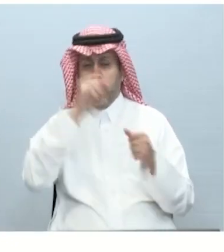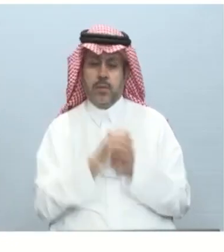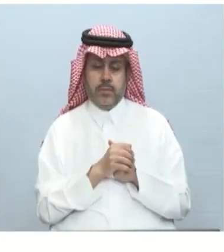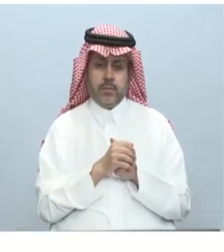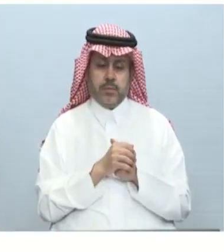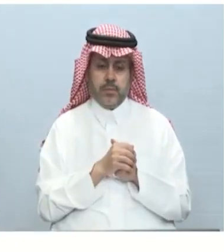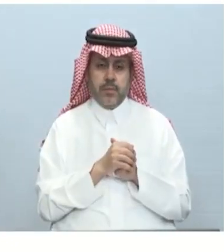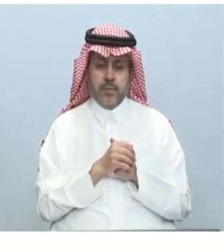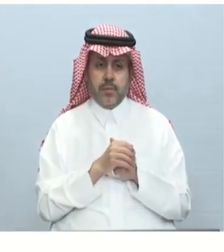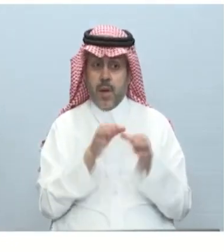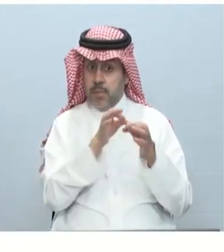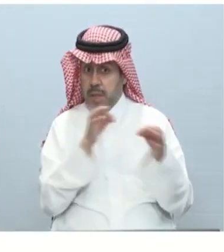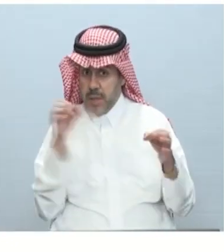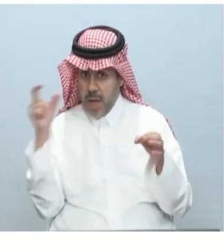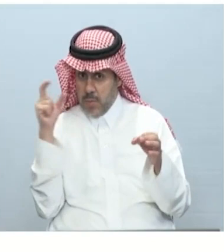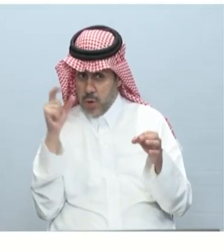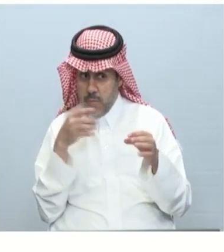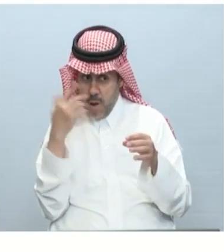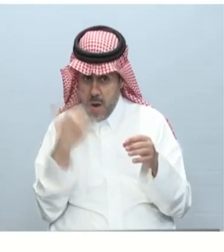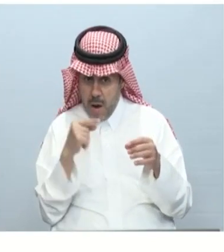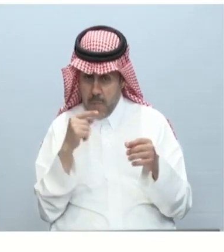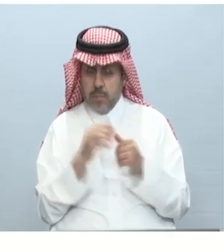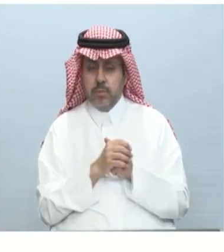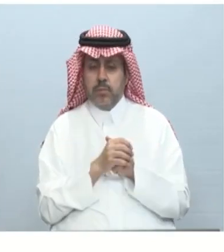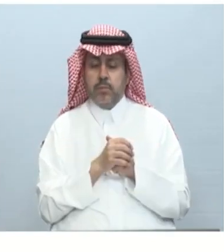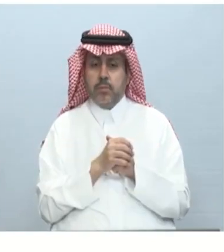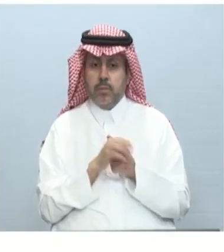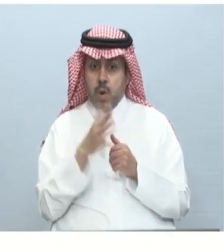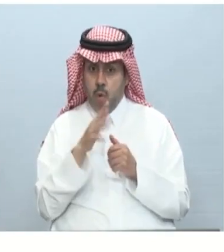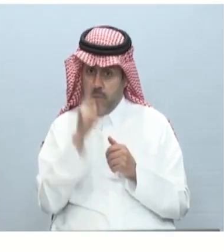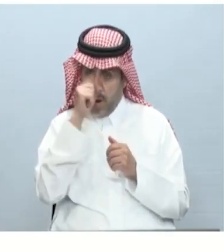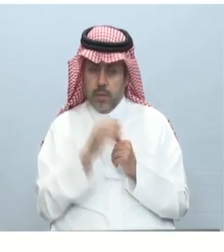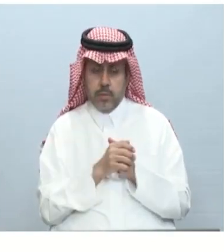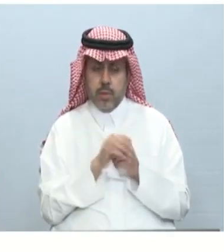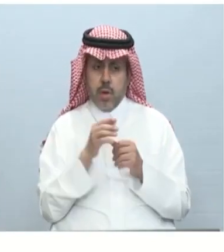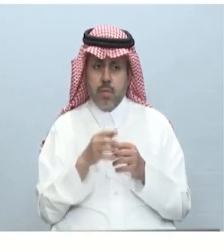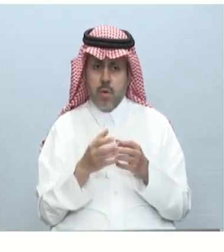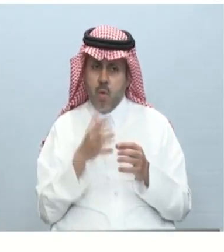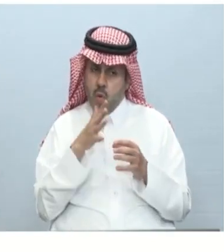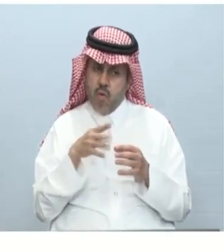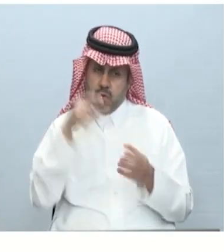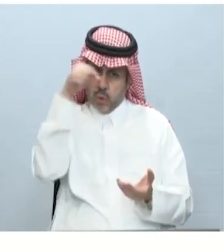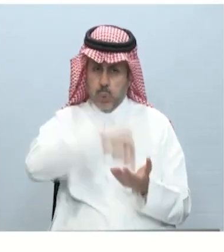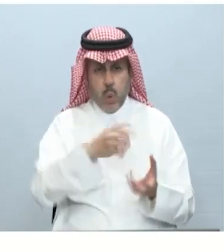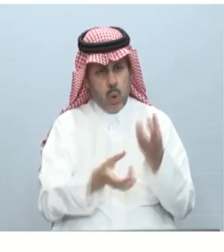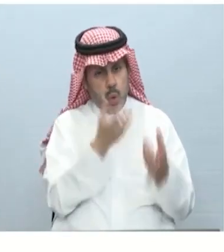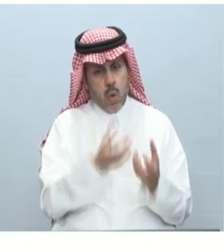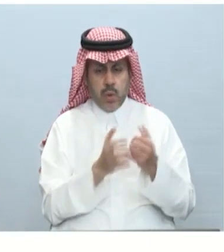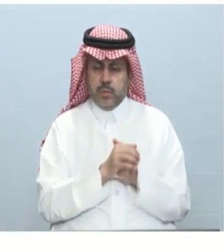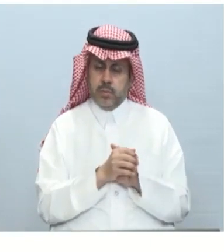ما يبتعد عنها الانسان الا من طريق الخوف فيخاف من النار ويخاف من عقاب الله